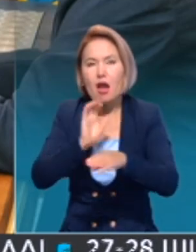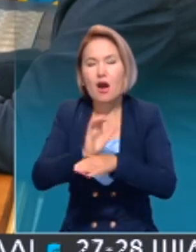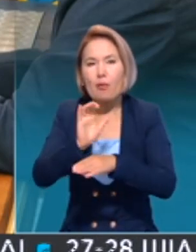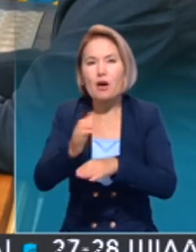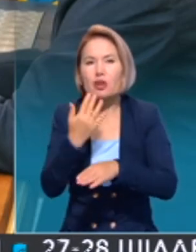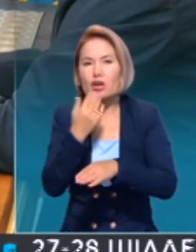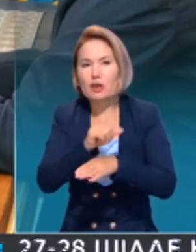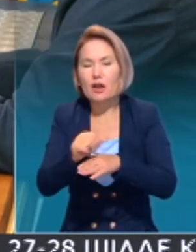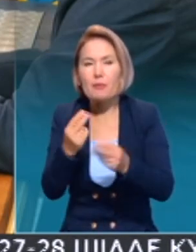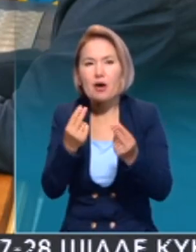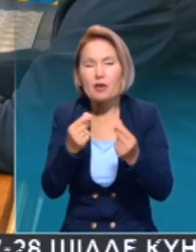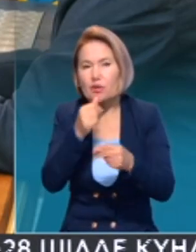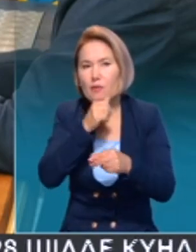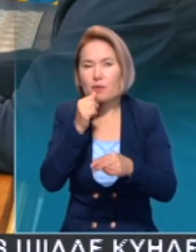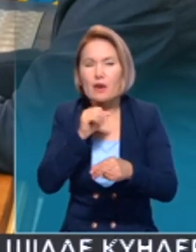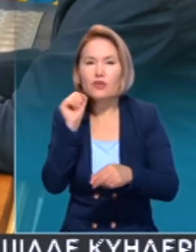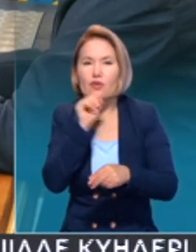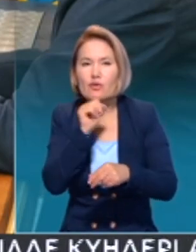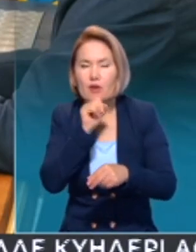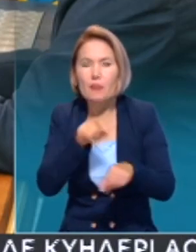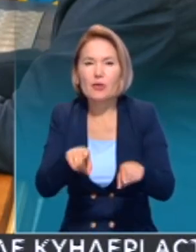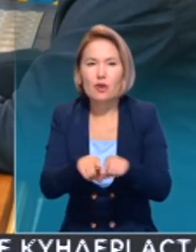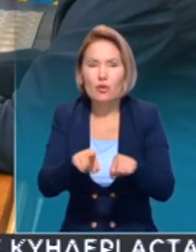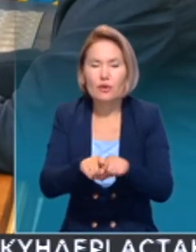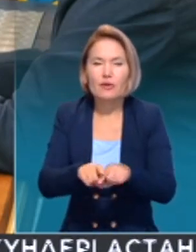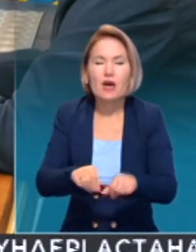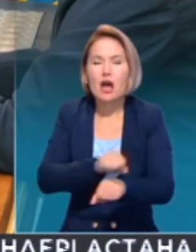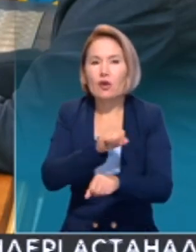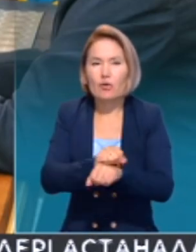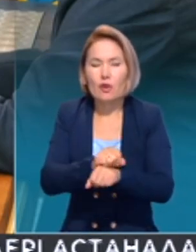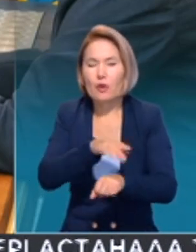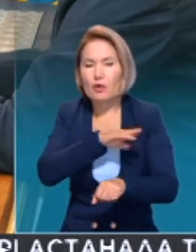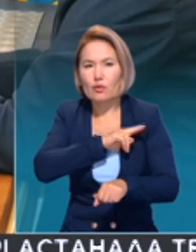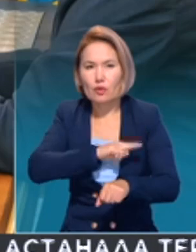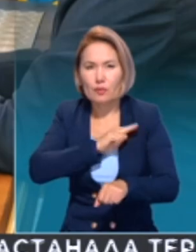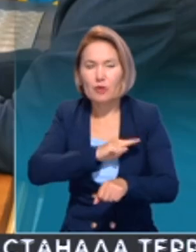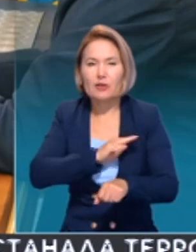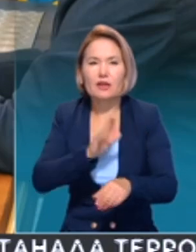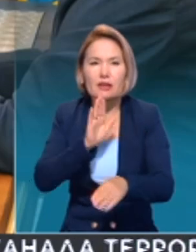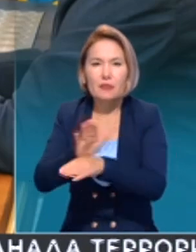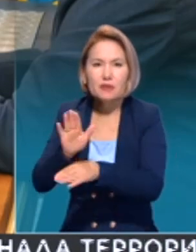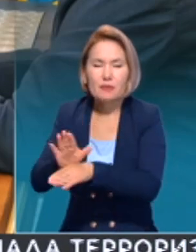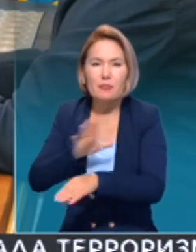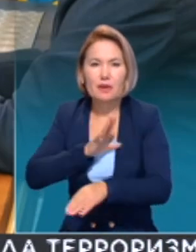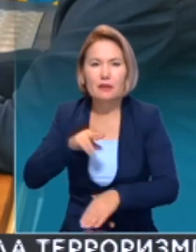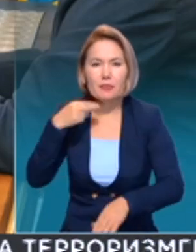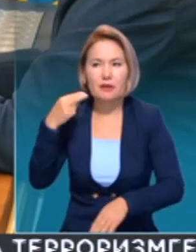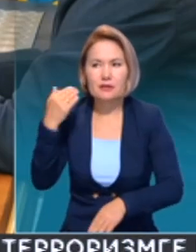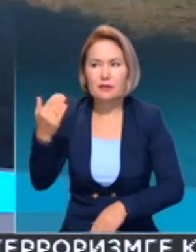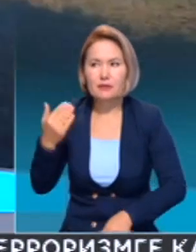жобаларға бөлінетін қаржыны жымқырудың жолын кесуге бағытталған бірқатар тапсырма берді.